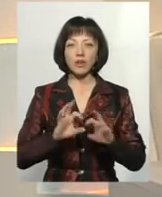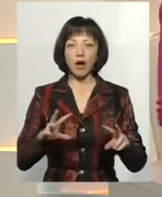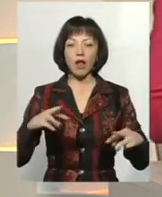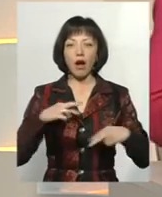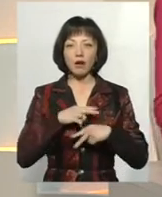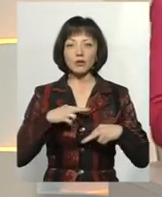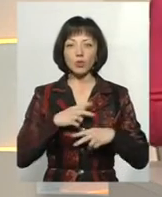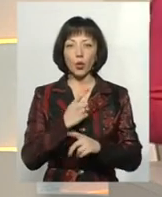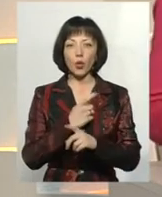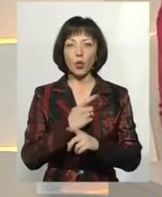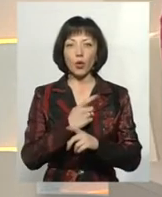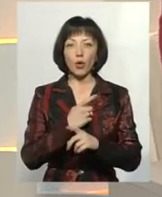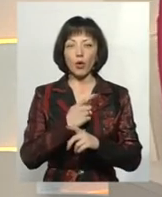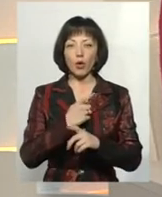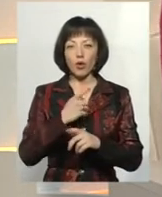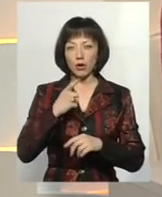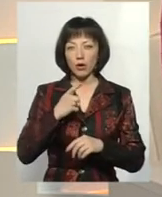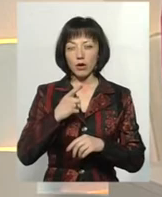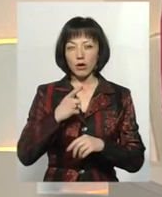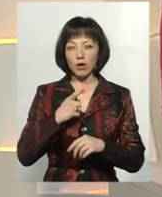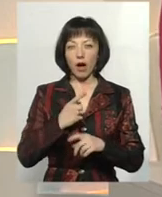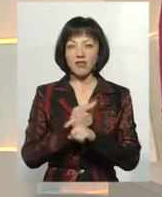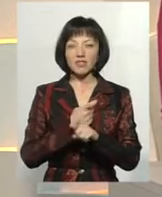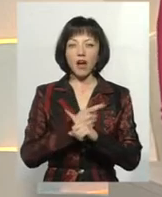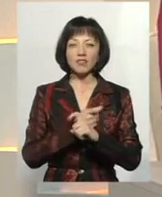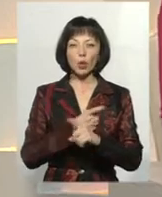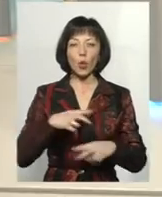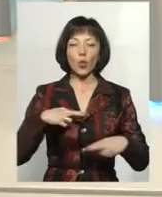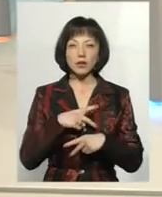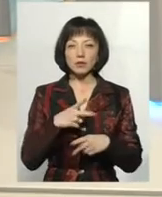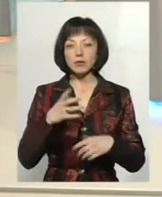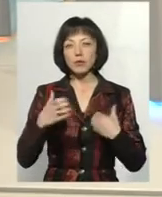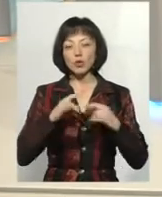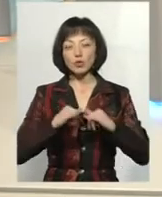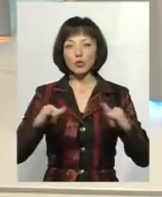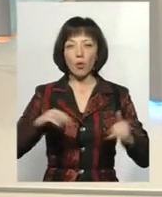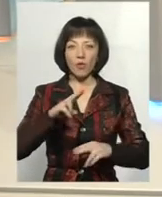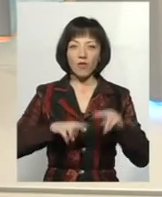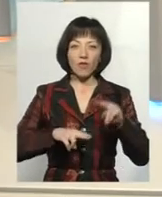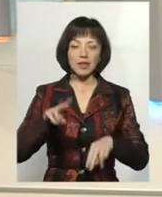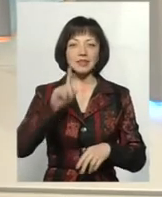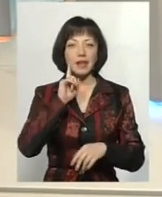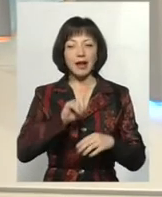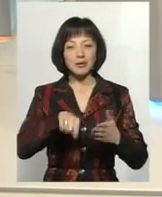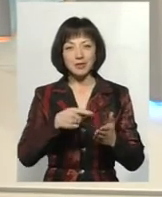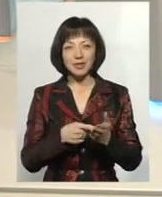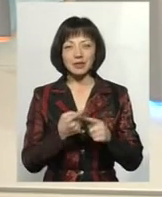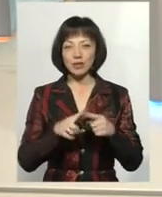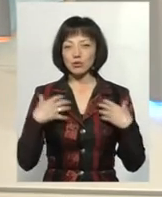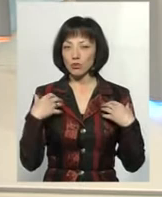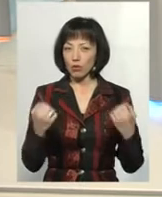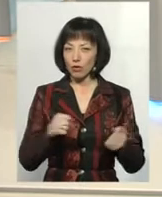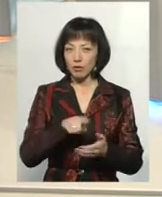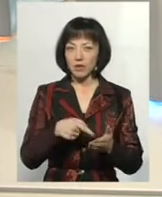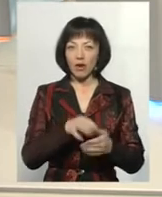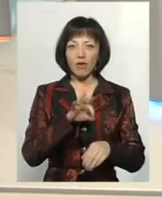часу розбудовували місто і переймались сильно озелененням. А вони казали, що зелене місто – це здорове місто, а